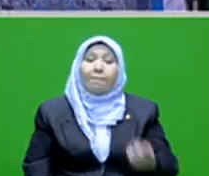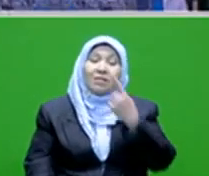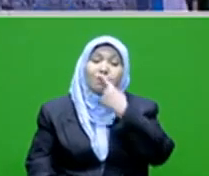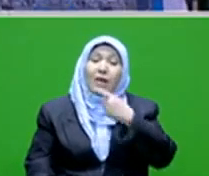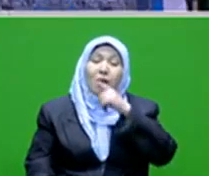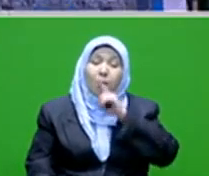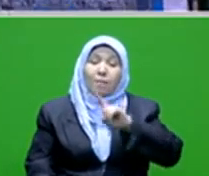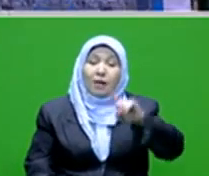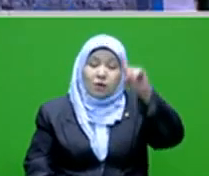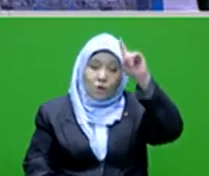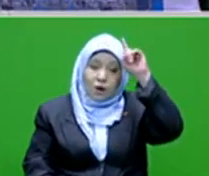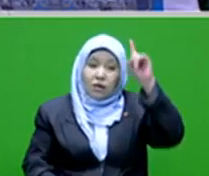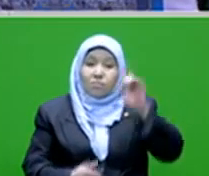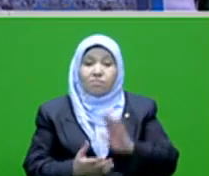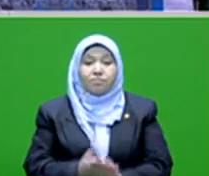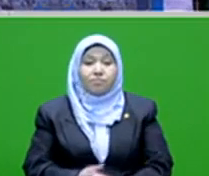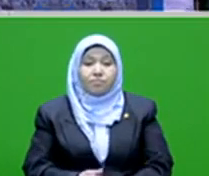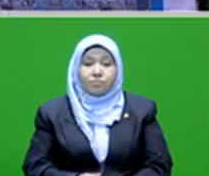Bismillahirrahmanirrahim.